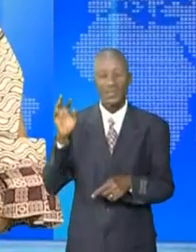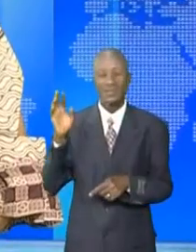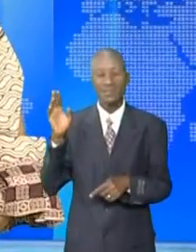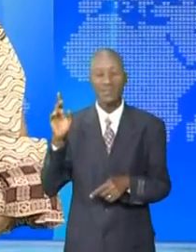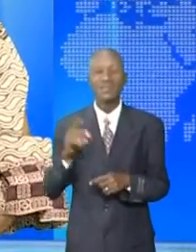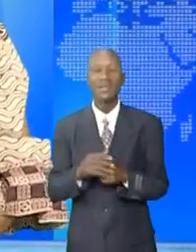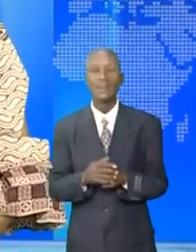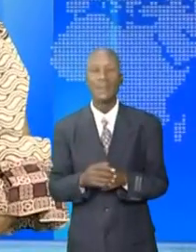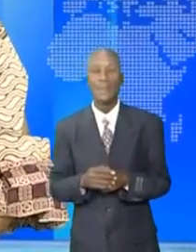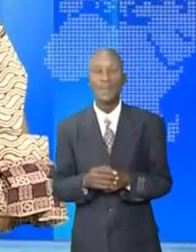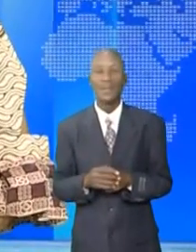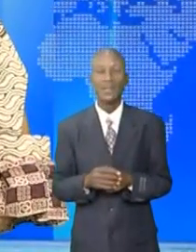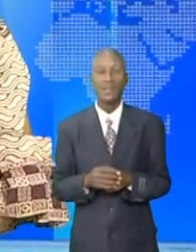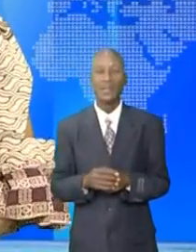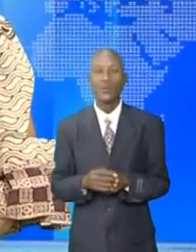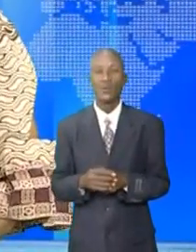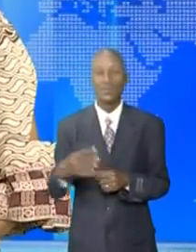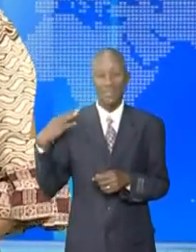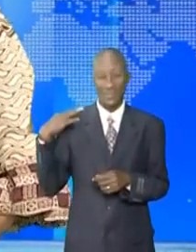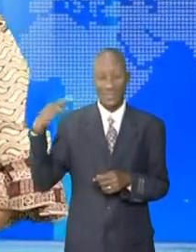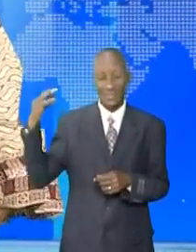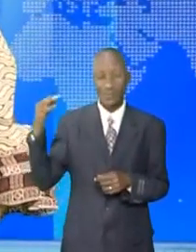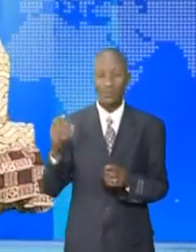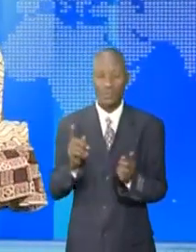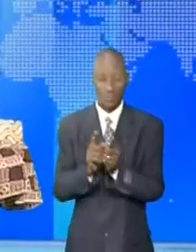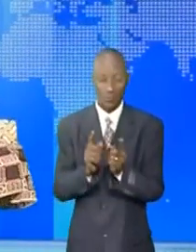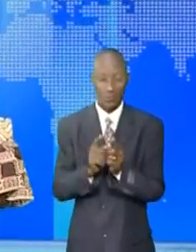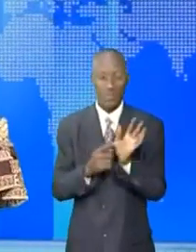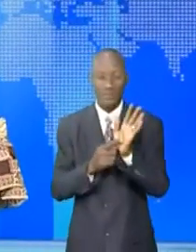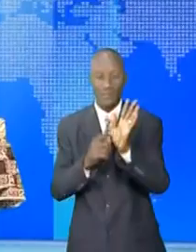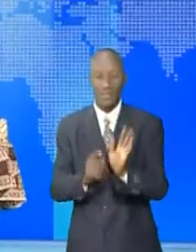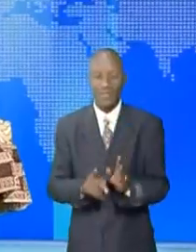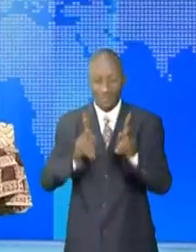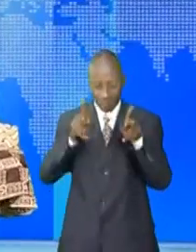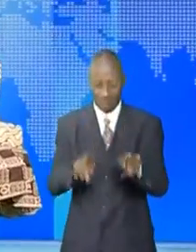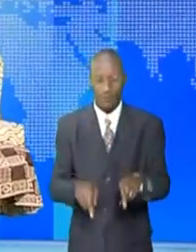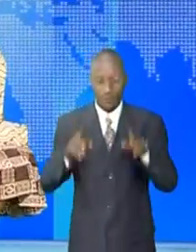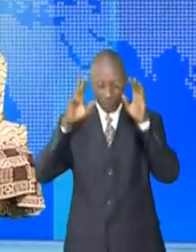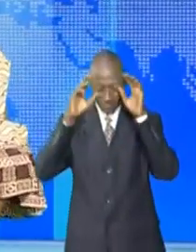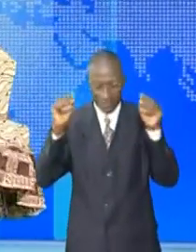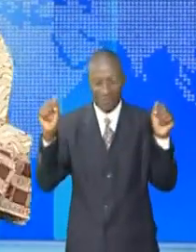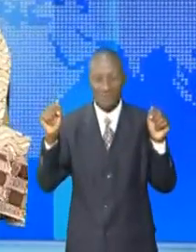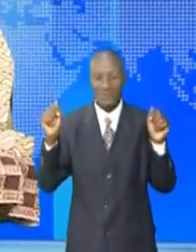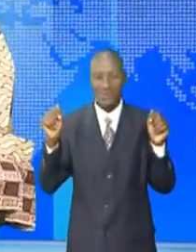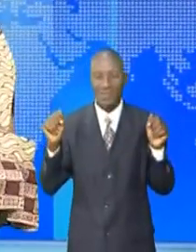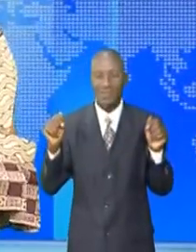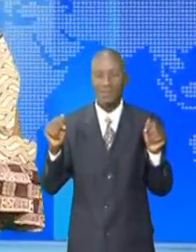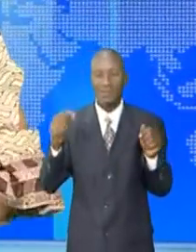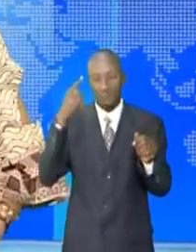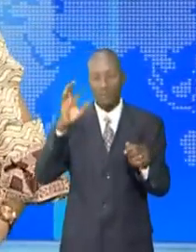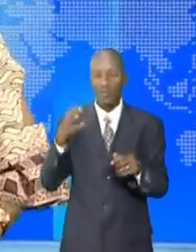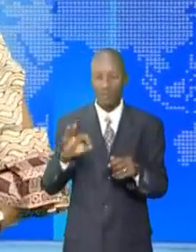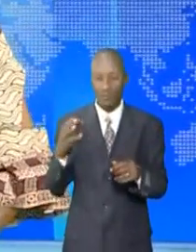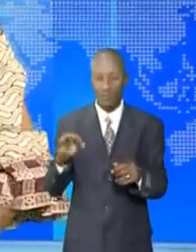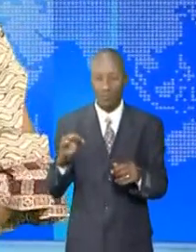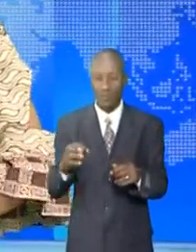Mira. Cette délégation était chez la représentante personnelle du chef de l'État en charge de la Francophonie. Il s'agissait des préparatifs